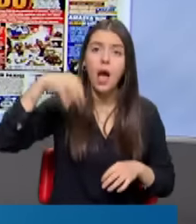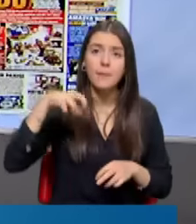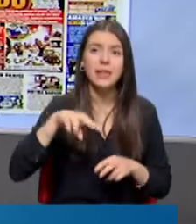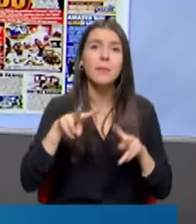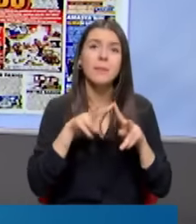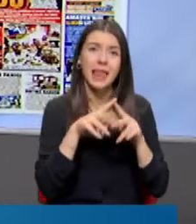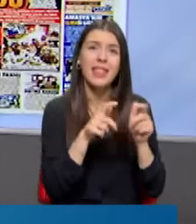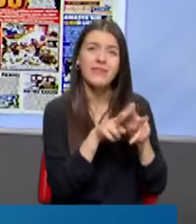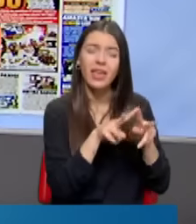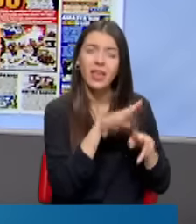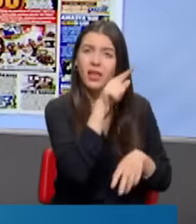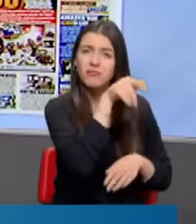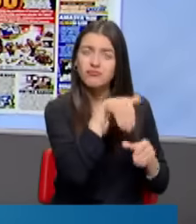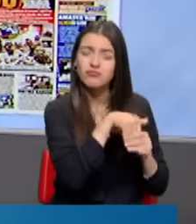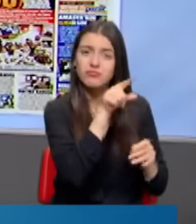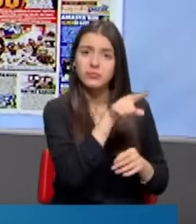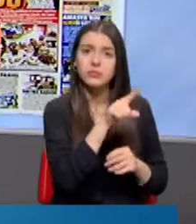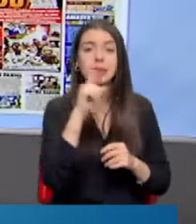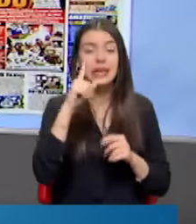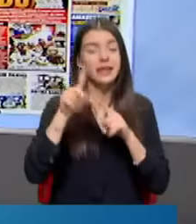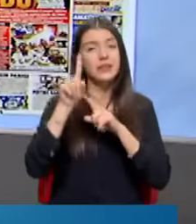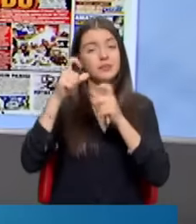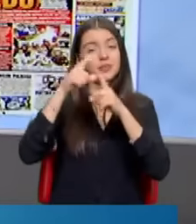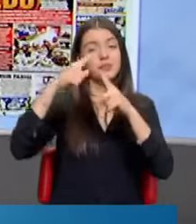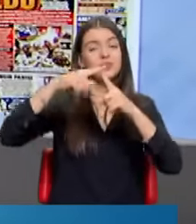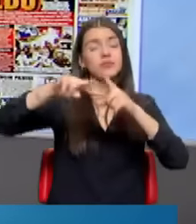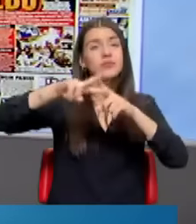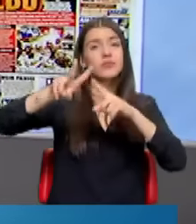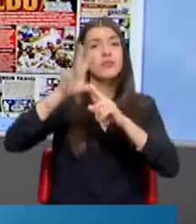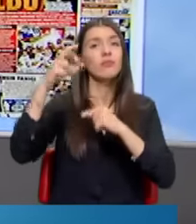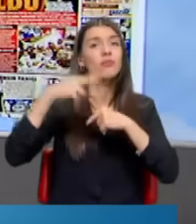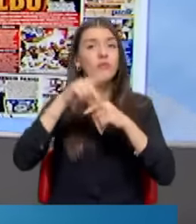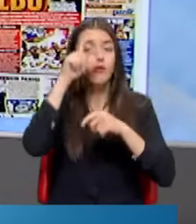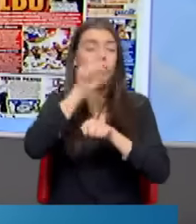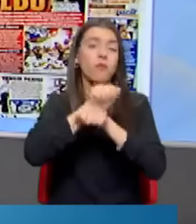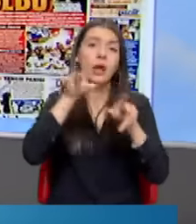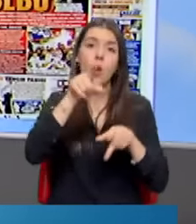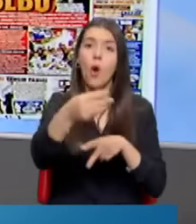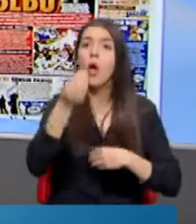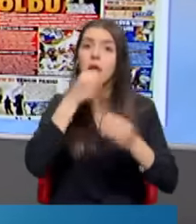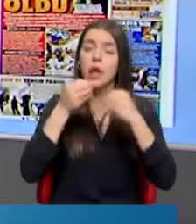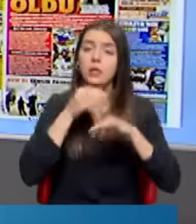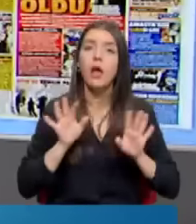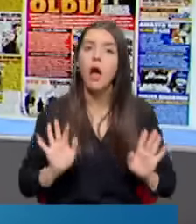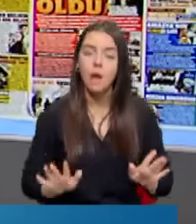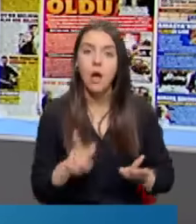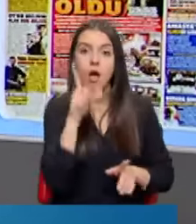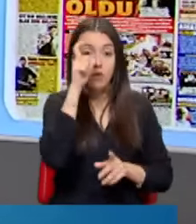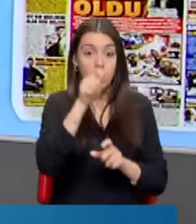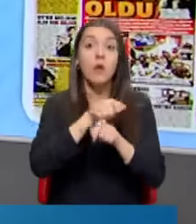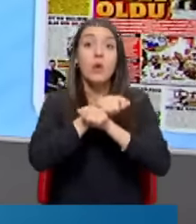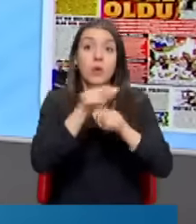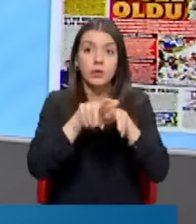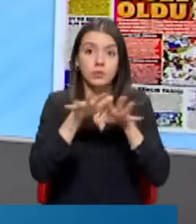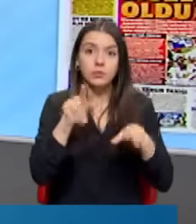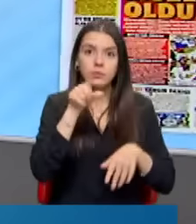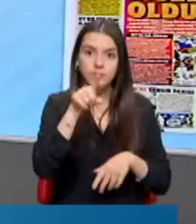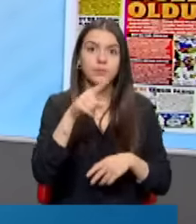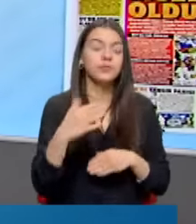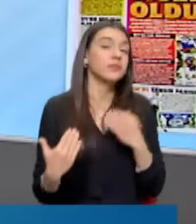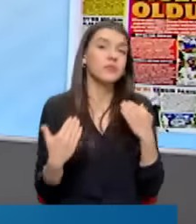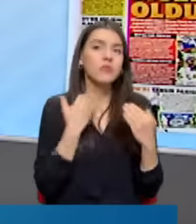ıstakoz fotoğrafını paylaştı. İstakoz yemiş olması bizi ilgilendirmiyor ama o fotoğrafın paylaşılırken